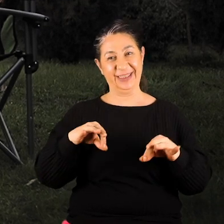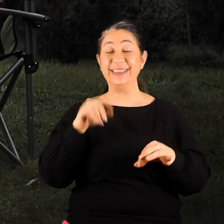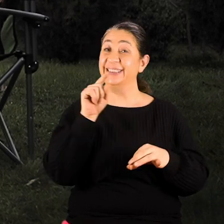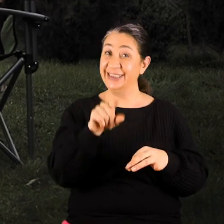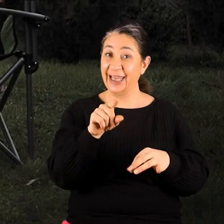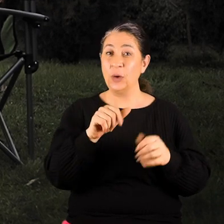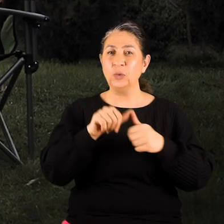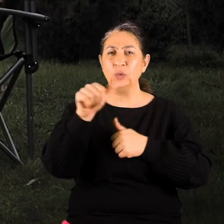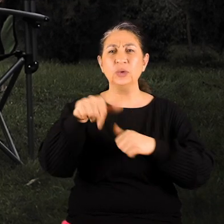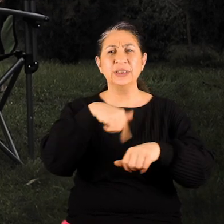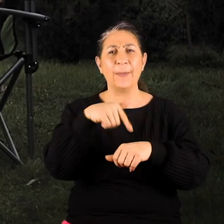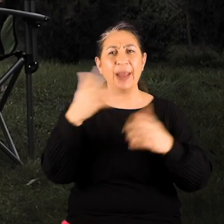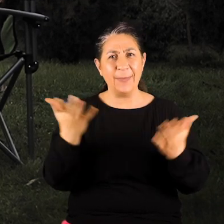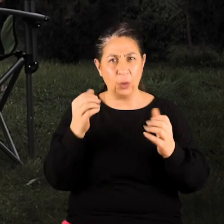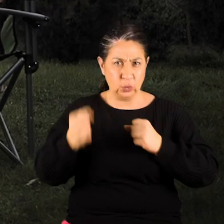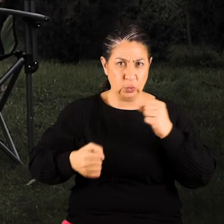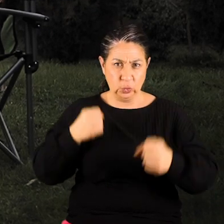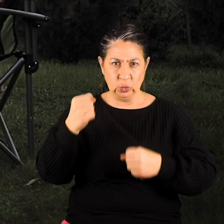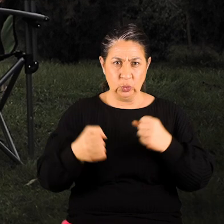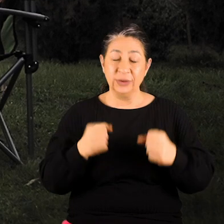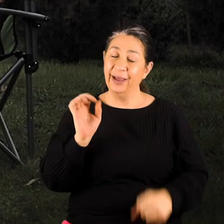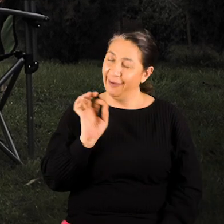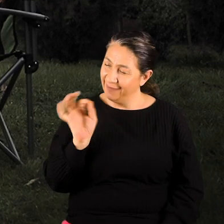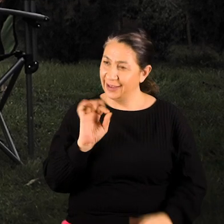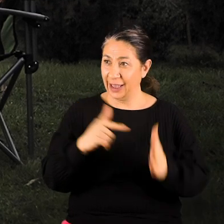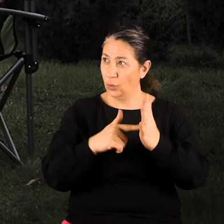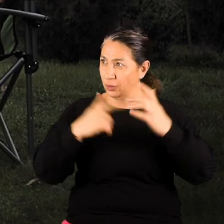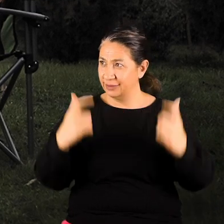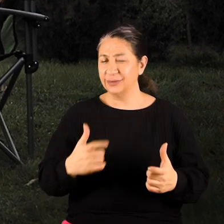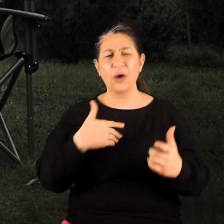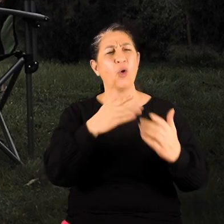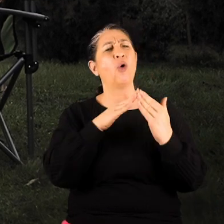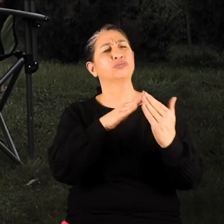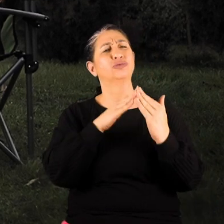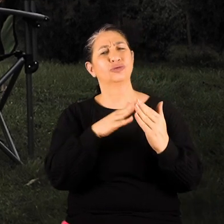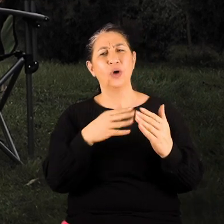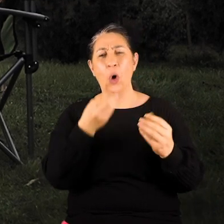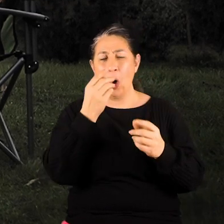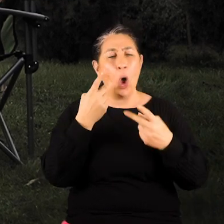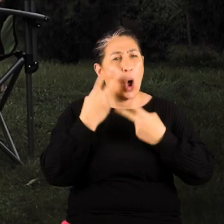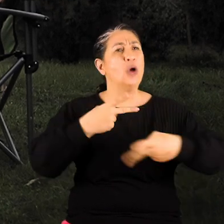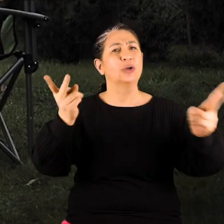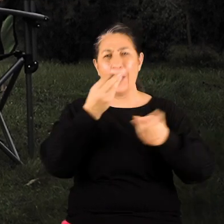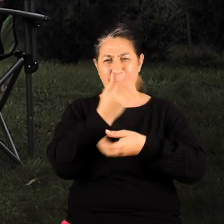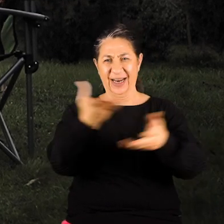sen uzun zamanlardan beri koşuyordun zaten. Evet. Evet, Kadıköy'desin. Vallahi evet. komşuyuz zaten. Şu anda Özgürlük